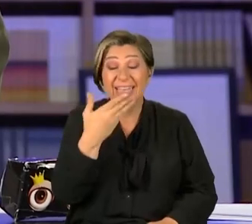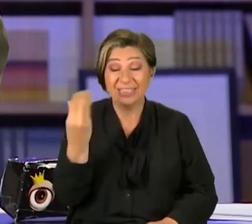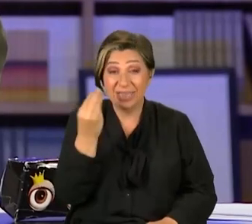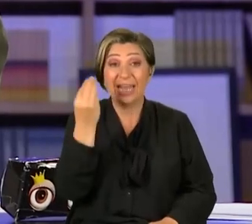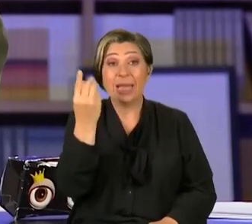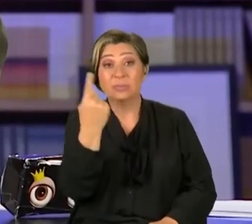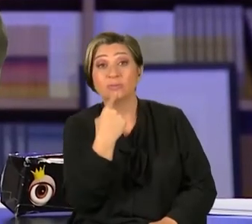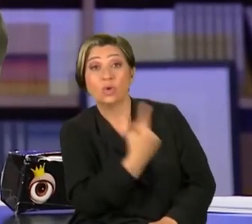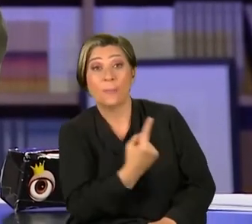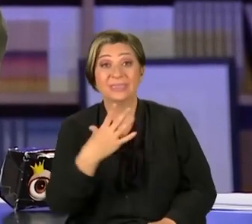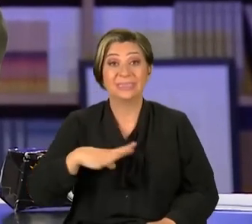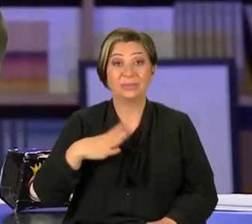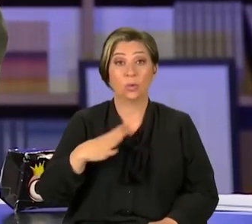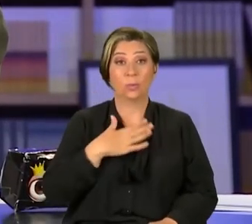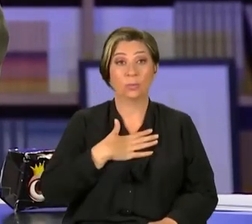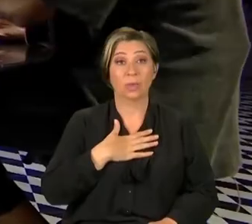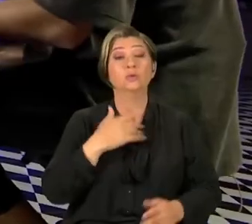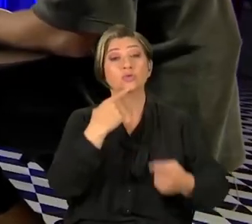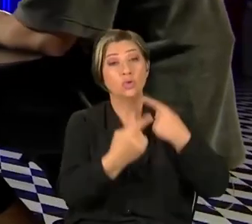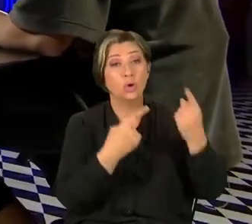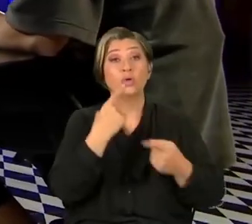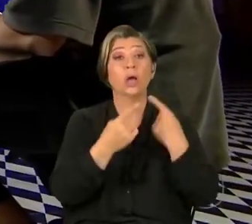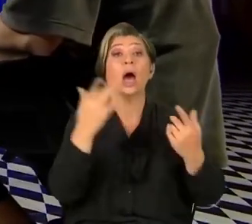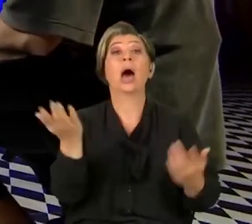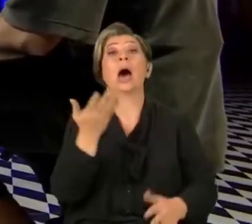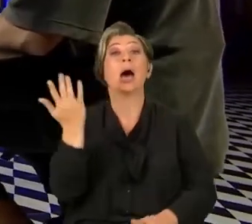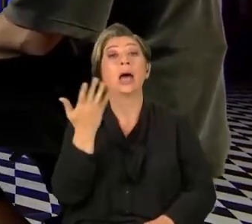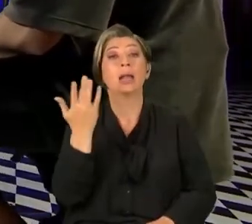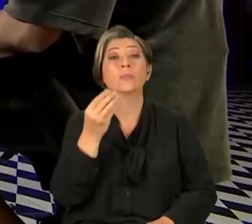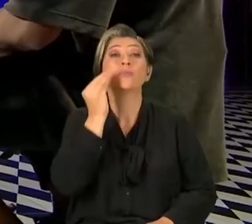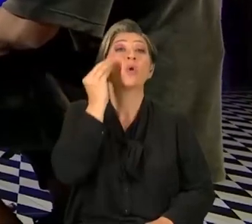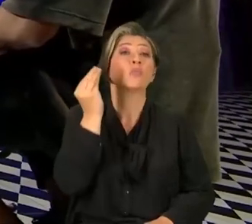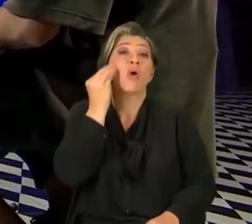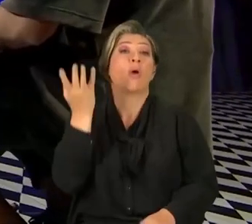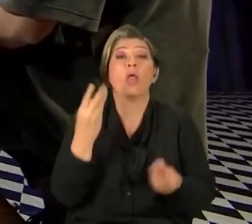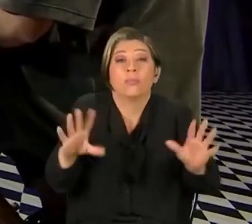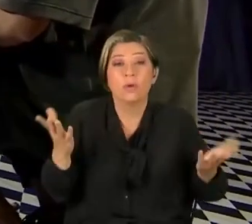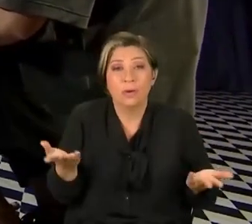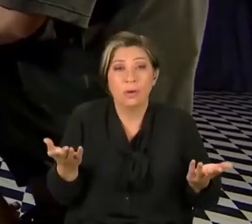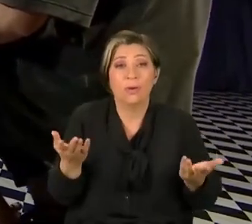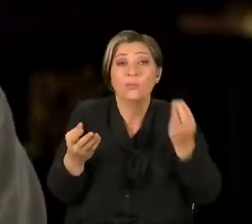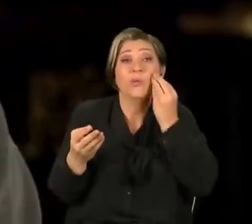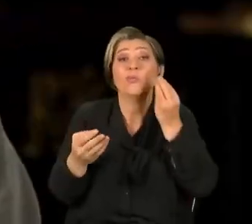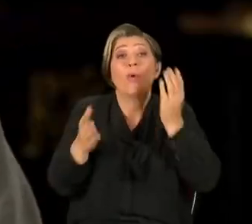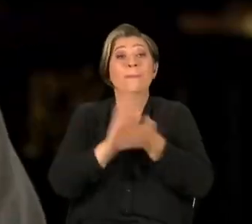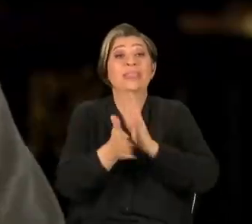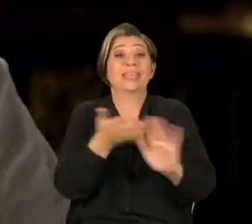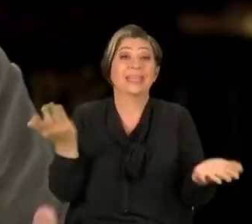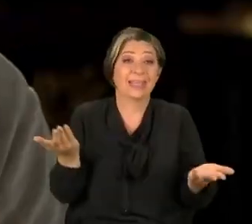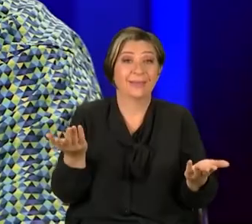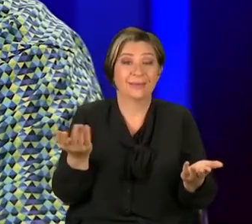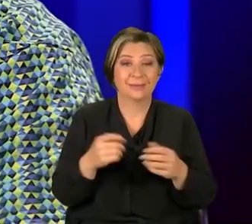iyi bir şey söylemesini istiyorum söylüyorlar ama Çünkü şöyle olmuyor mu olmuyor artık bitti